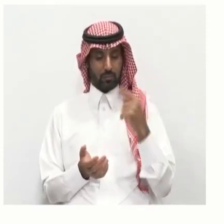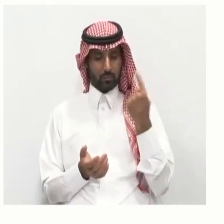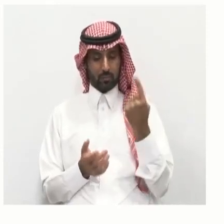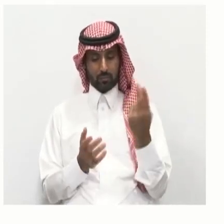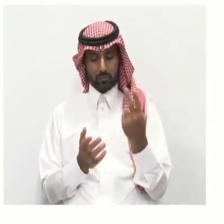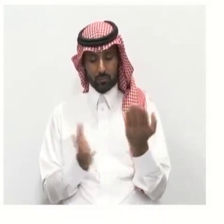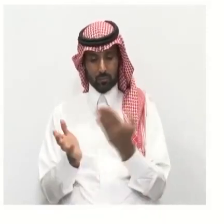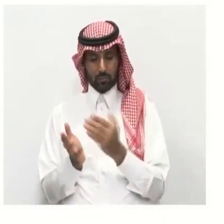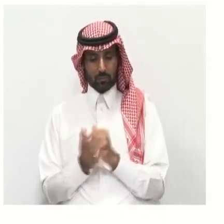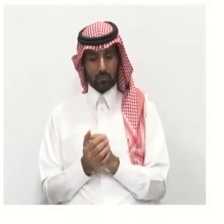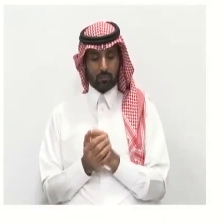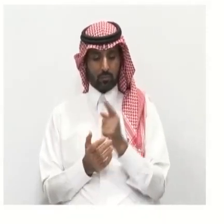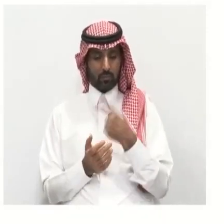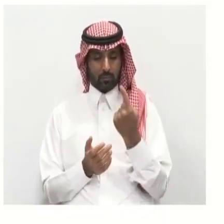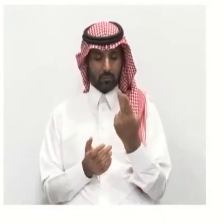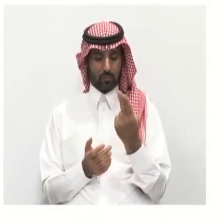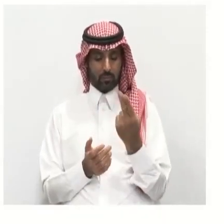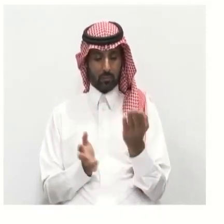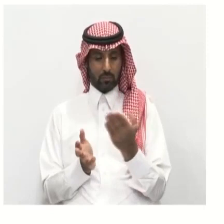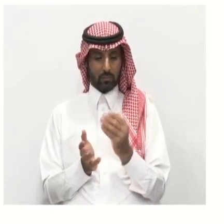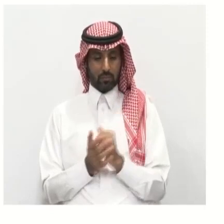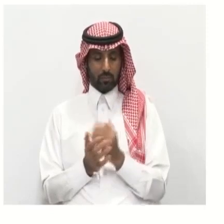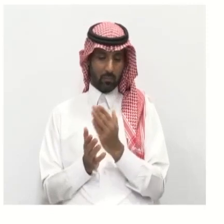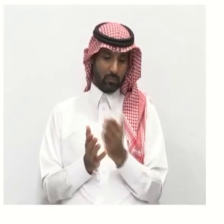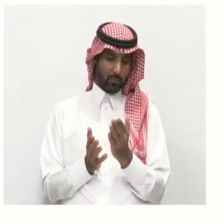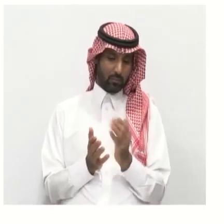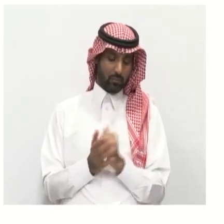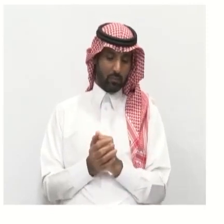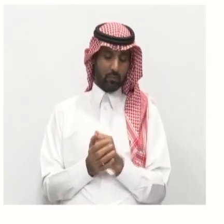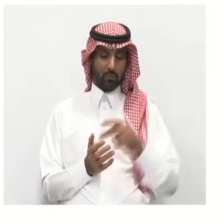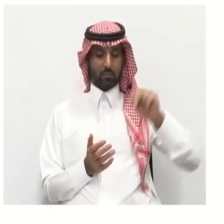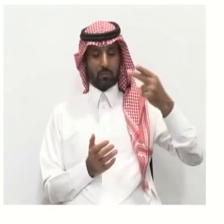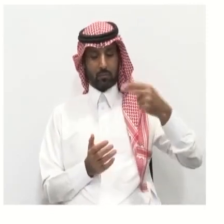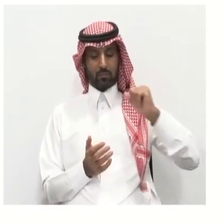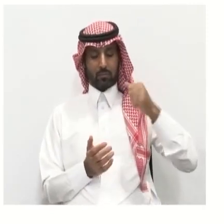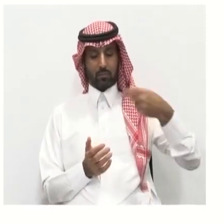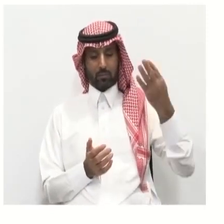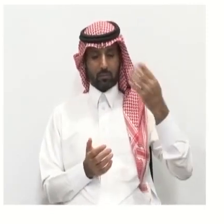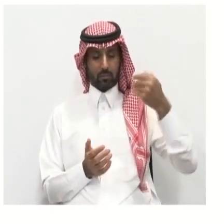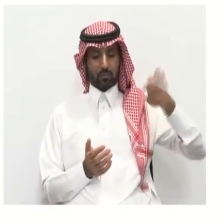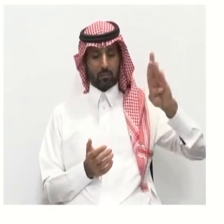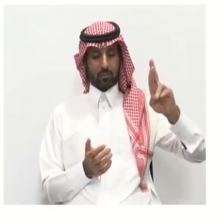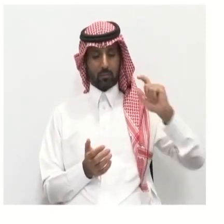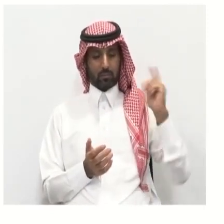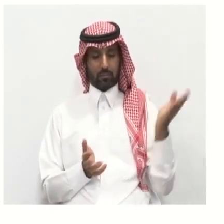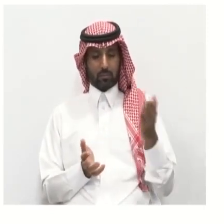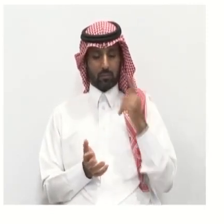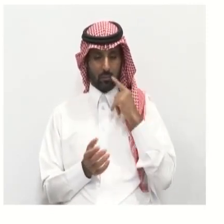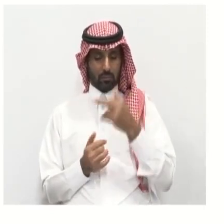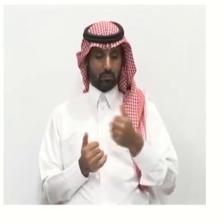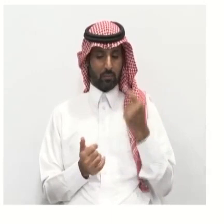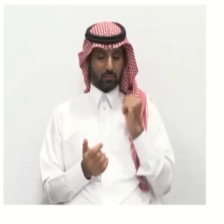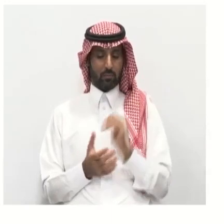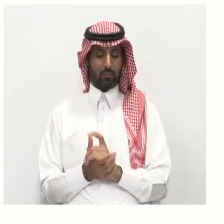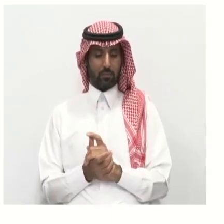فبالتالي نضع كم نضع اثنين في في البروميد بروميد الامونيوم لانه ناتج